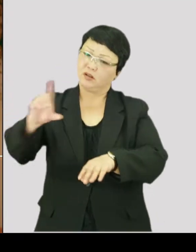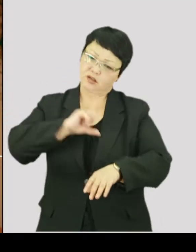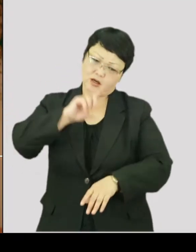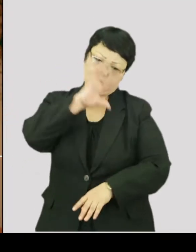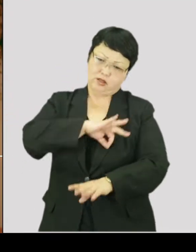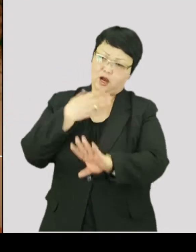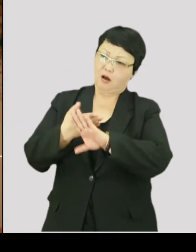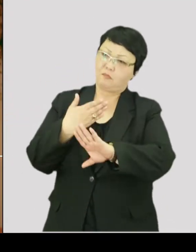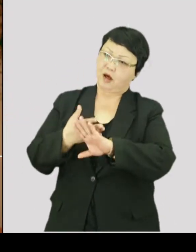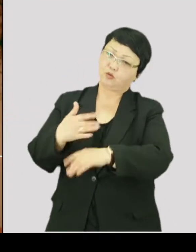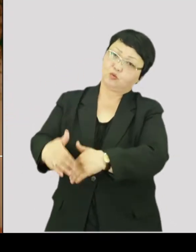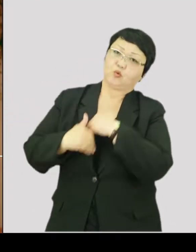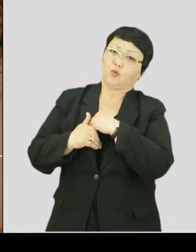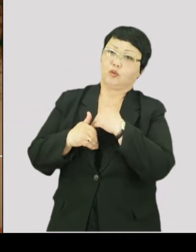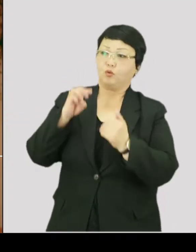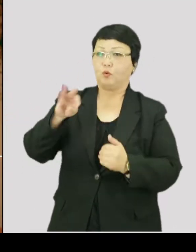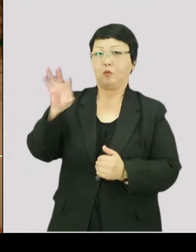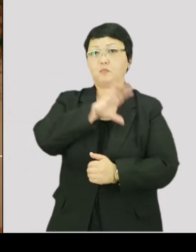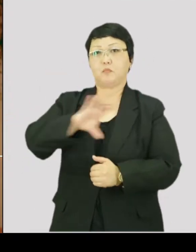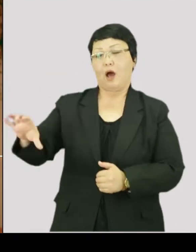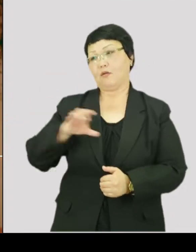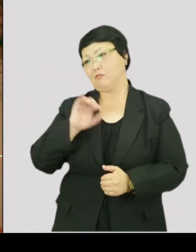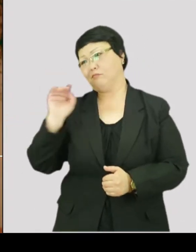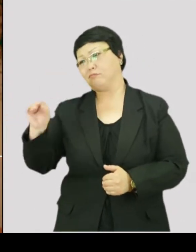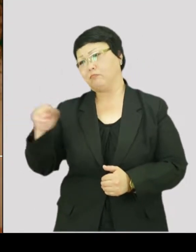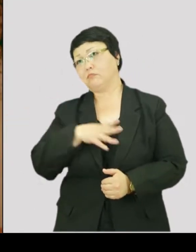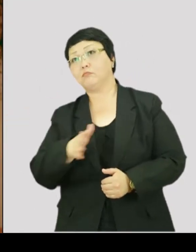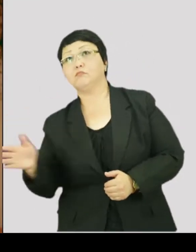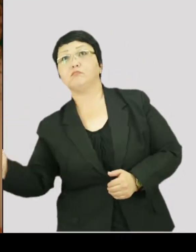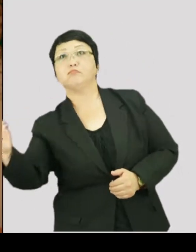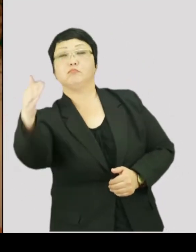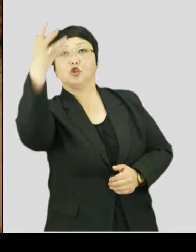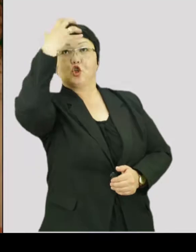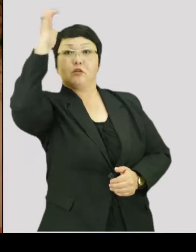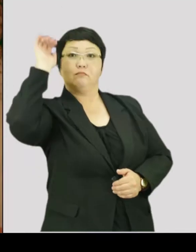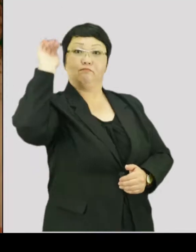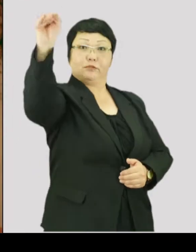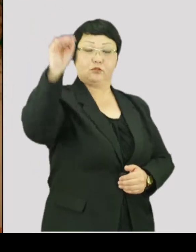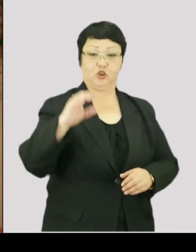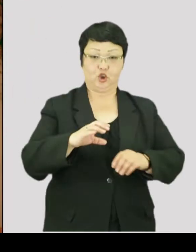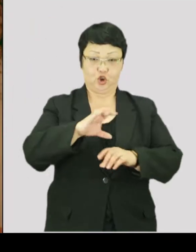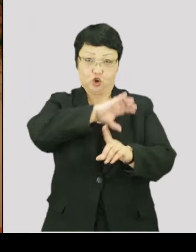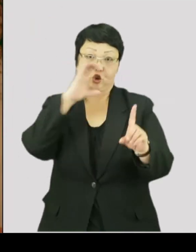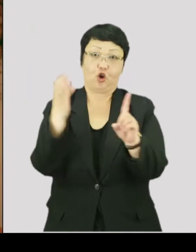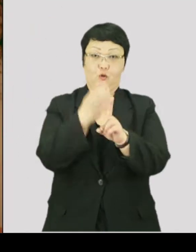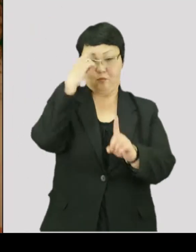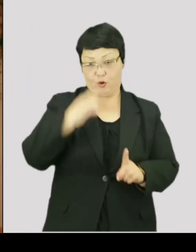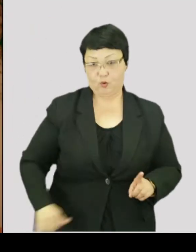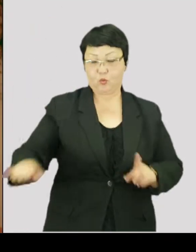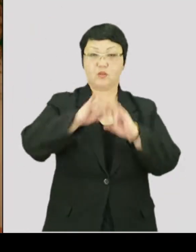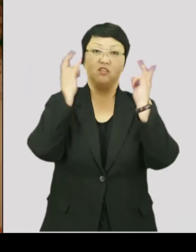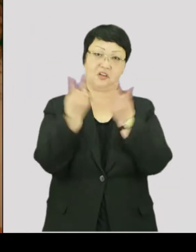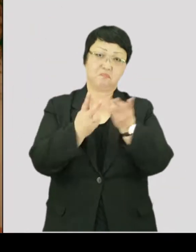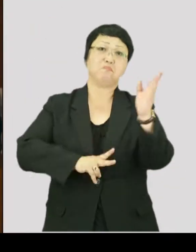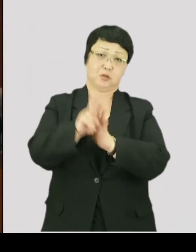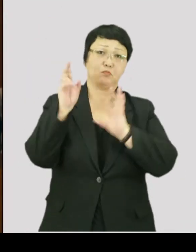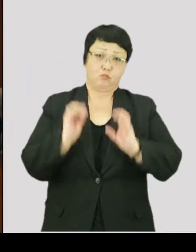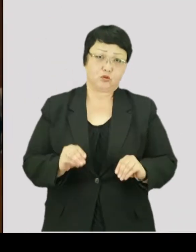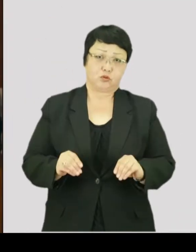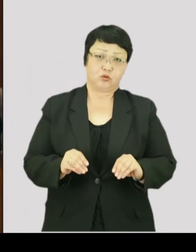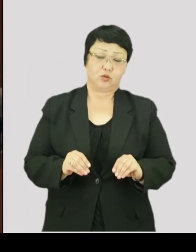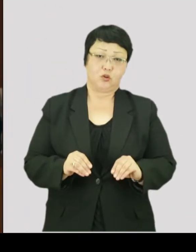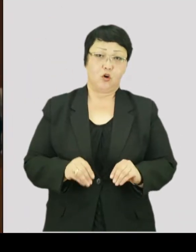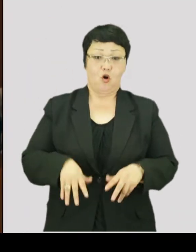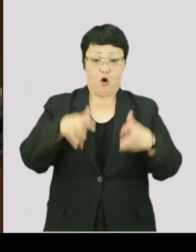ашгаа хамгаалдаг, эрх ашгаа илэрхийлдэг, дуу хоолойгоо илэрхийлдэг ийм соёл бол ямар ч байсан гэсэн Монголын нийгэмд бол бий болсон.